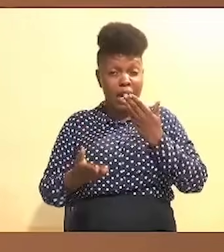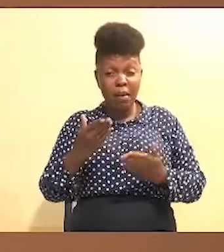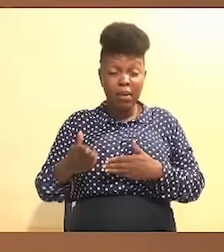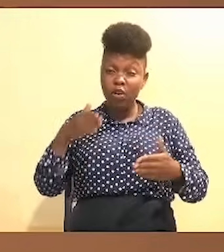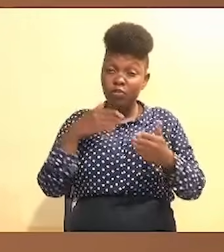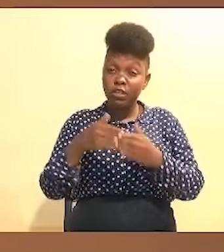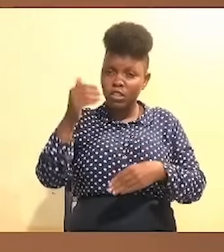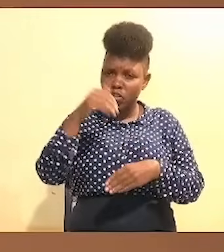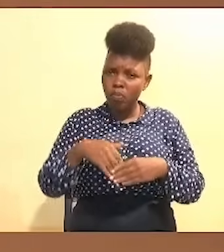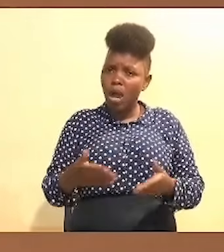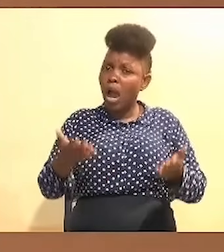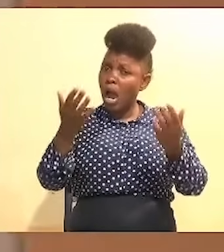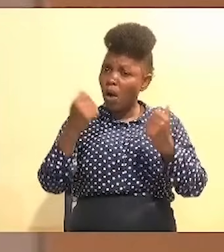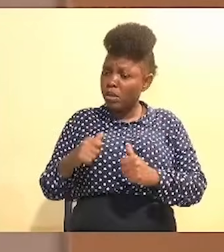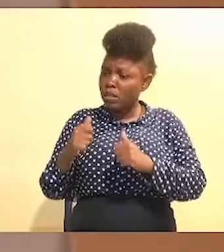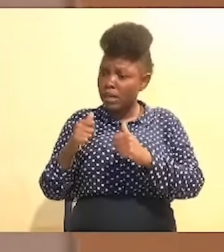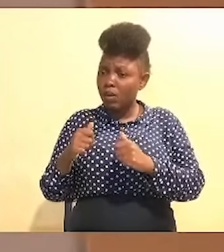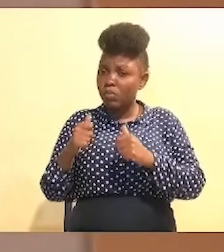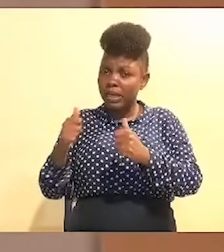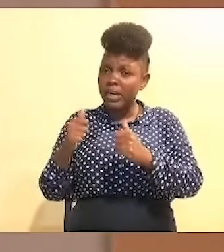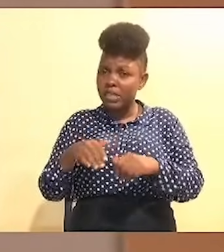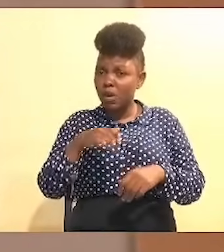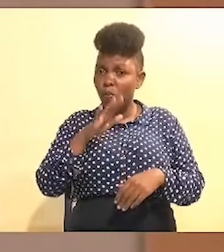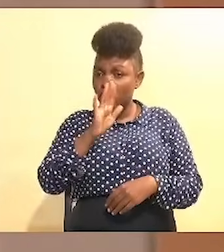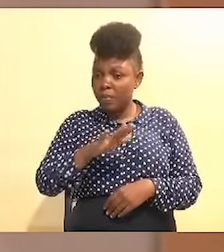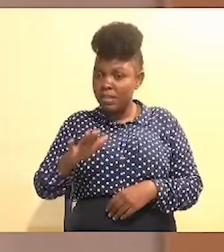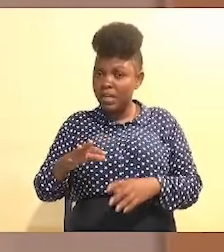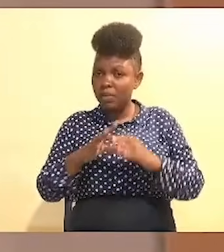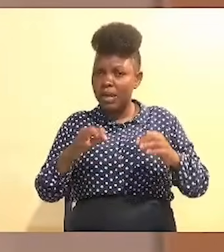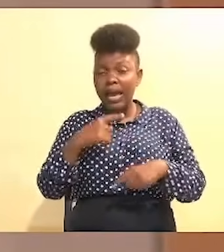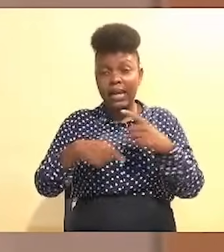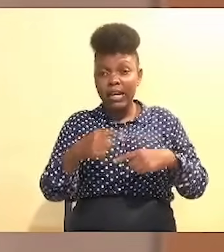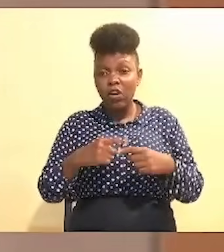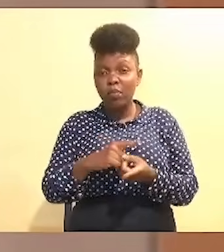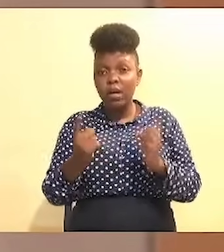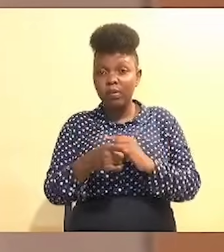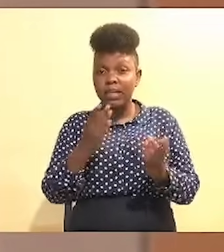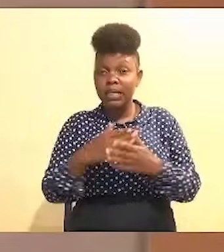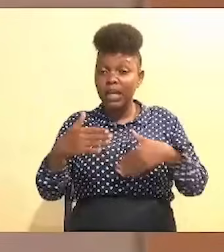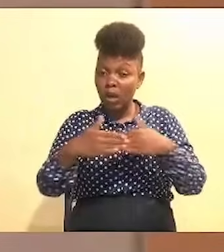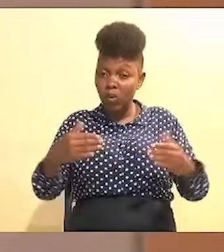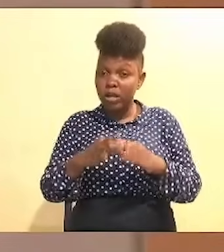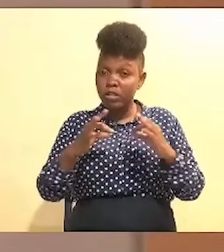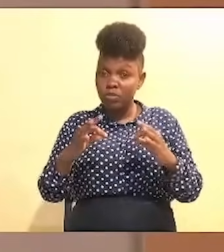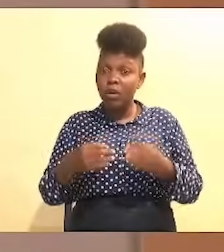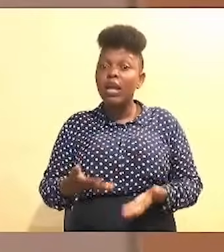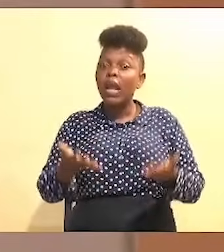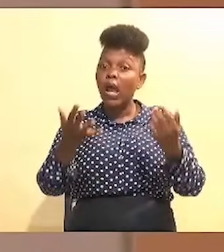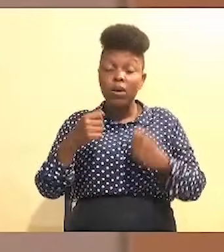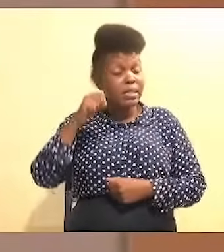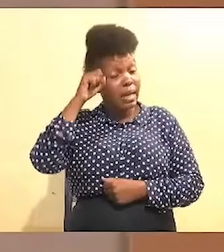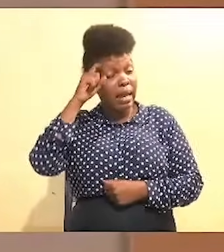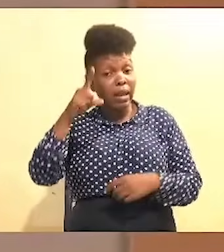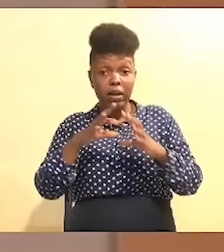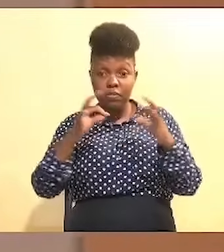ujumbe. Uweze kumtengenezea mwenzako mazingira mazuri. Endelea kumrekebisha lakini katika lugha nzuri ambayo inaweza ikaeleweka